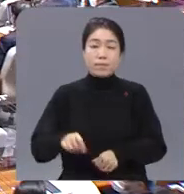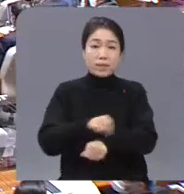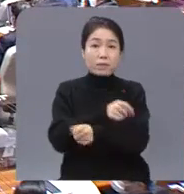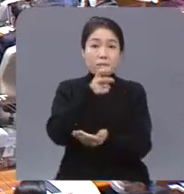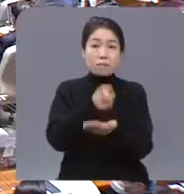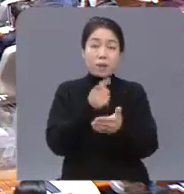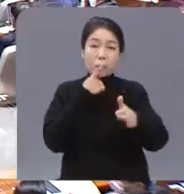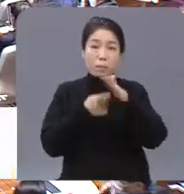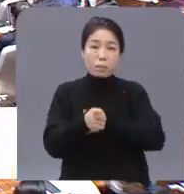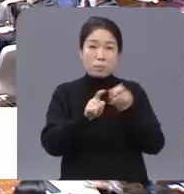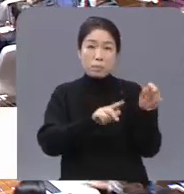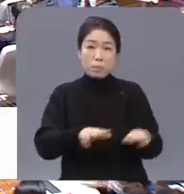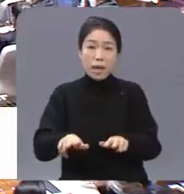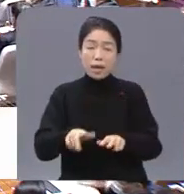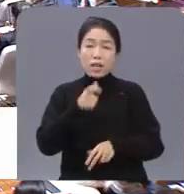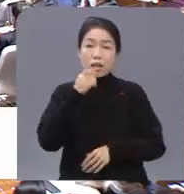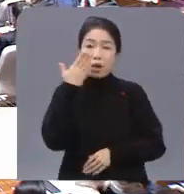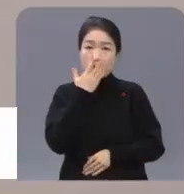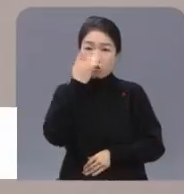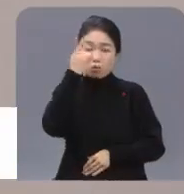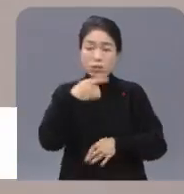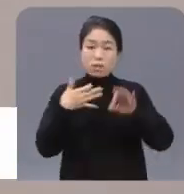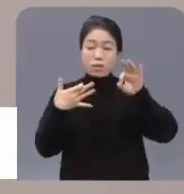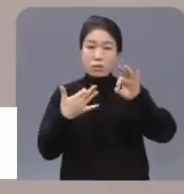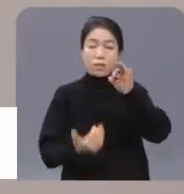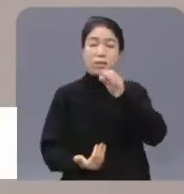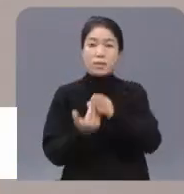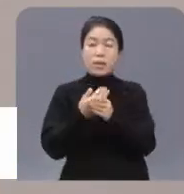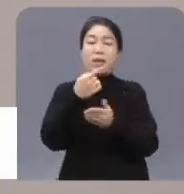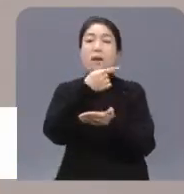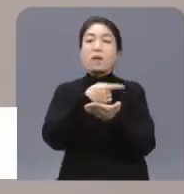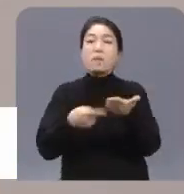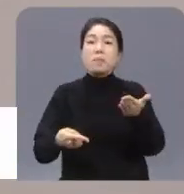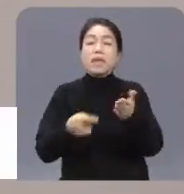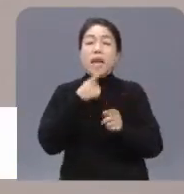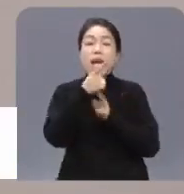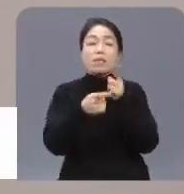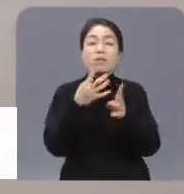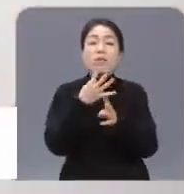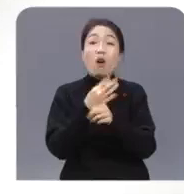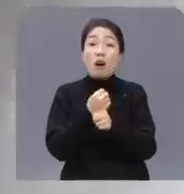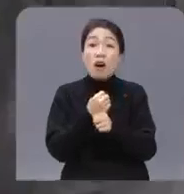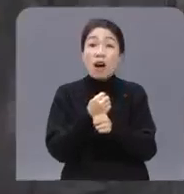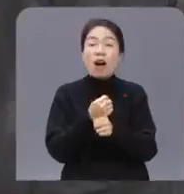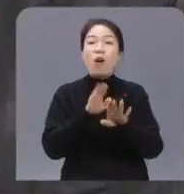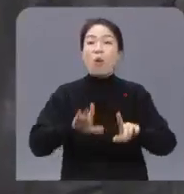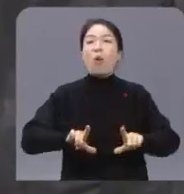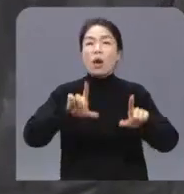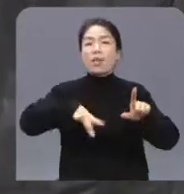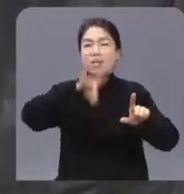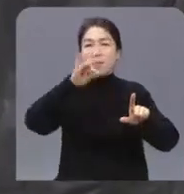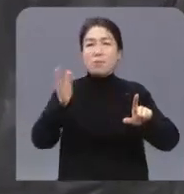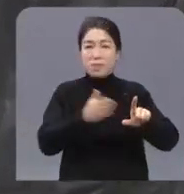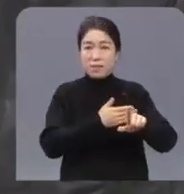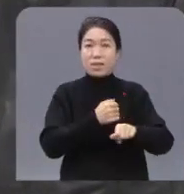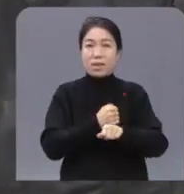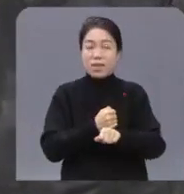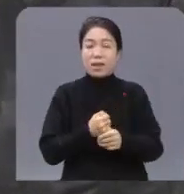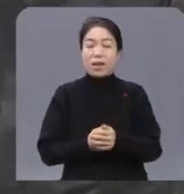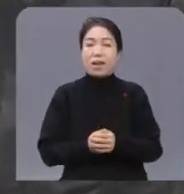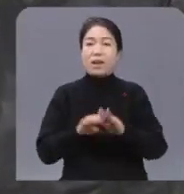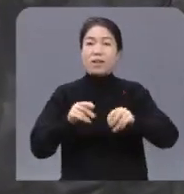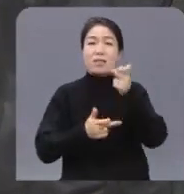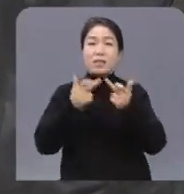특별법 시행과 함께 여수 순천 11구 사건 희생자 피해 신고가 시작된 건 올해 초 여순 사건 피해 기간은